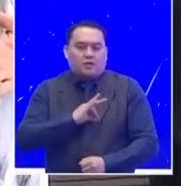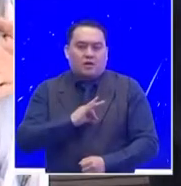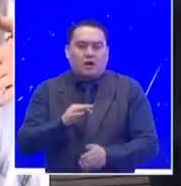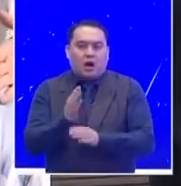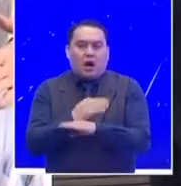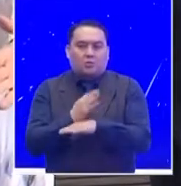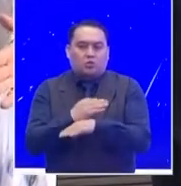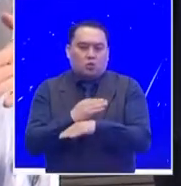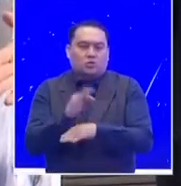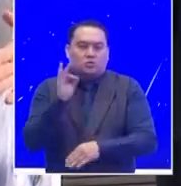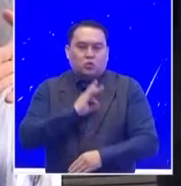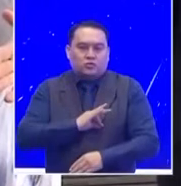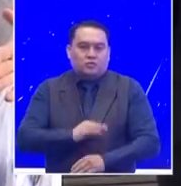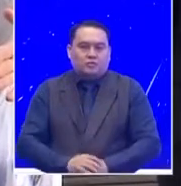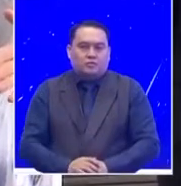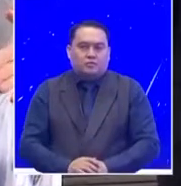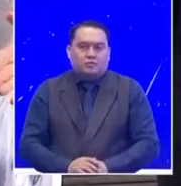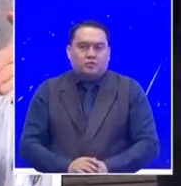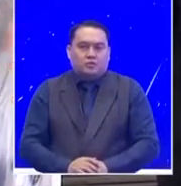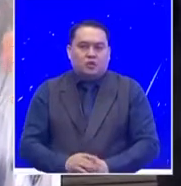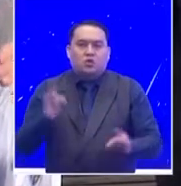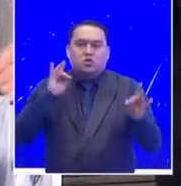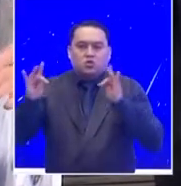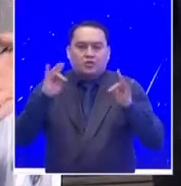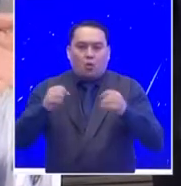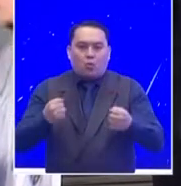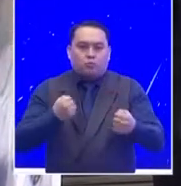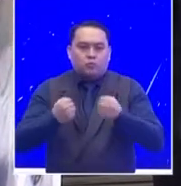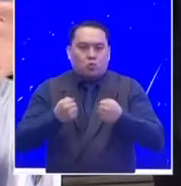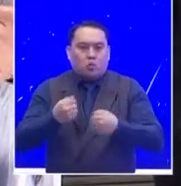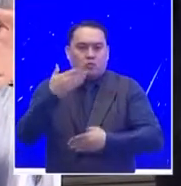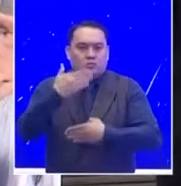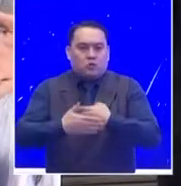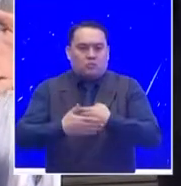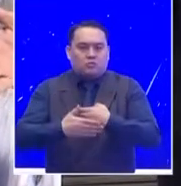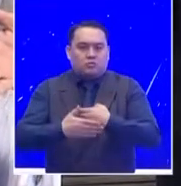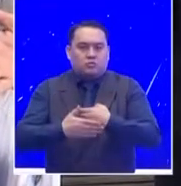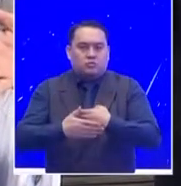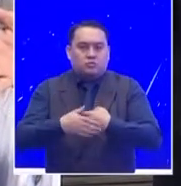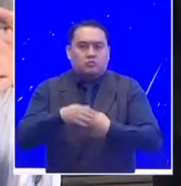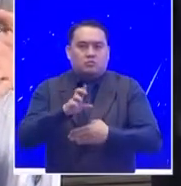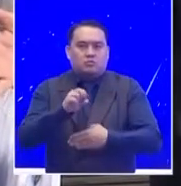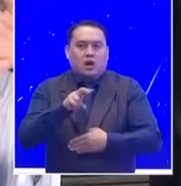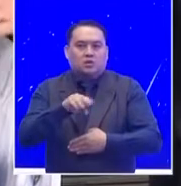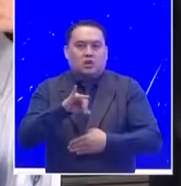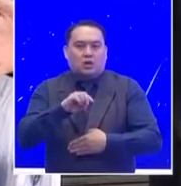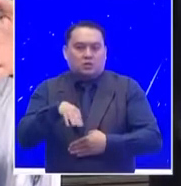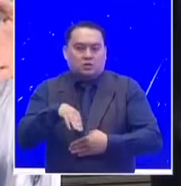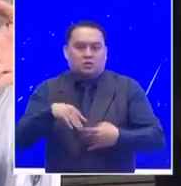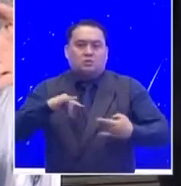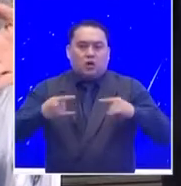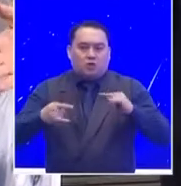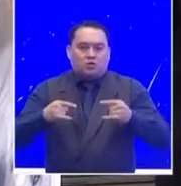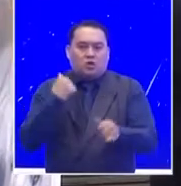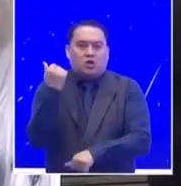гипсокартон. Двойной гипсокартон идет. Звукоизоляция. Закладываем базальтовые плиты. Вместо того, чтобы